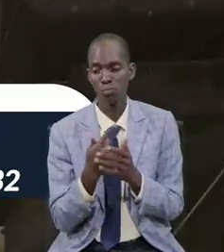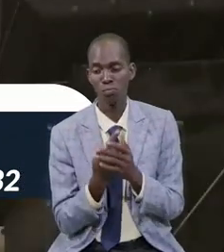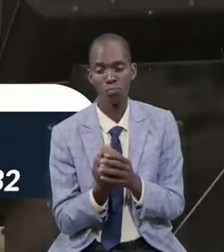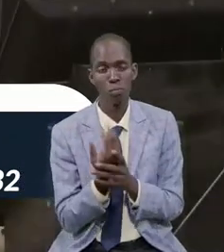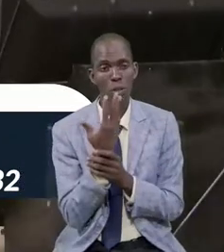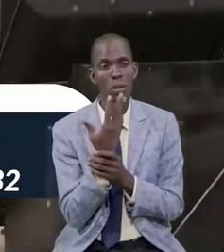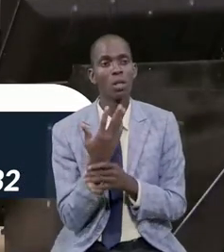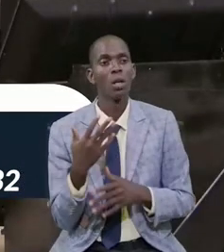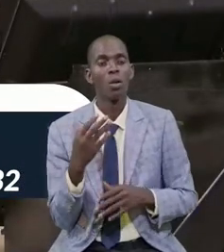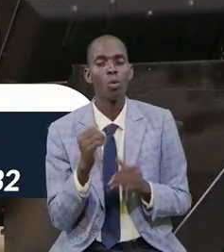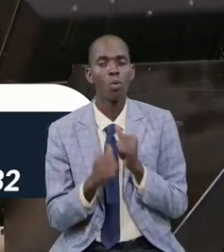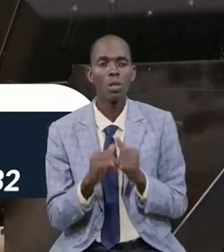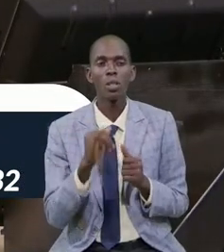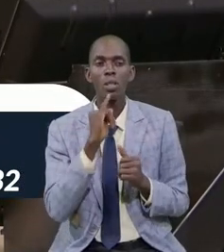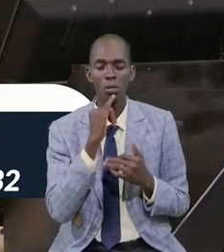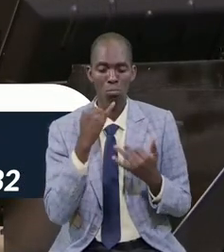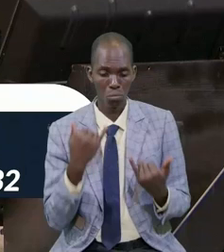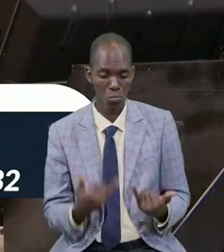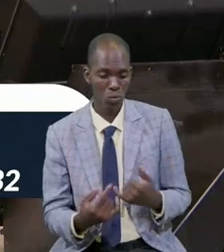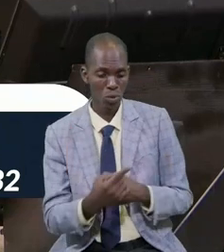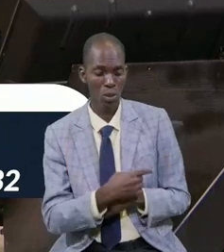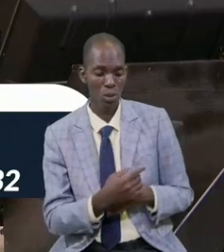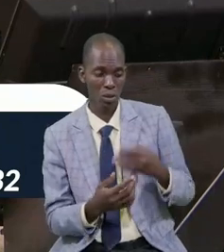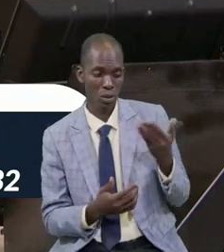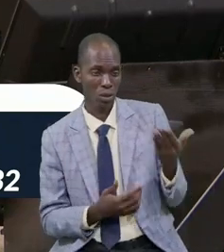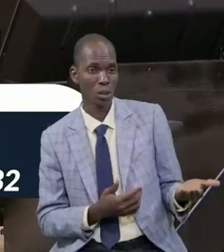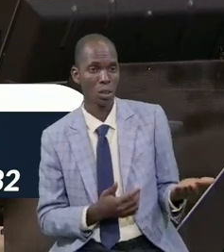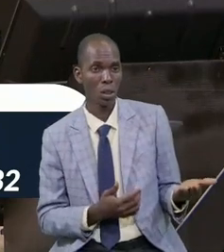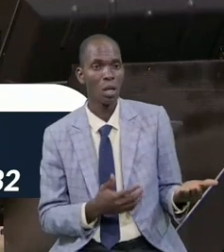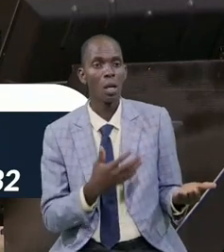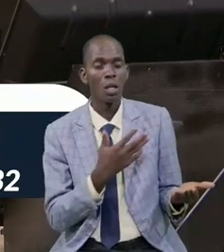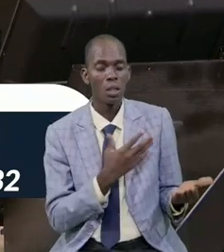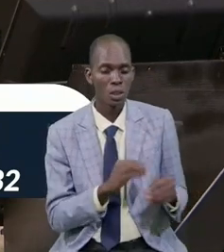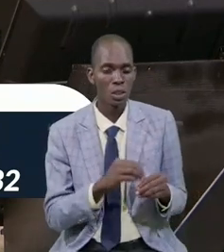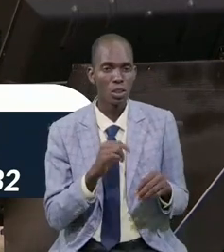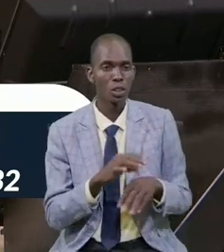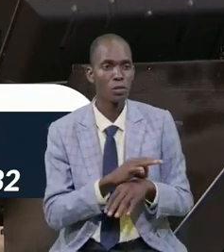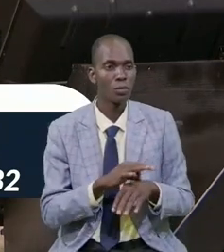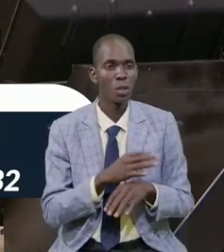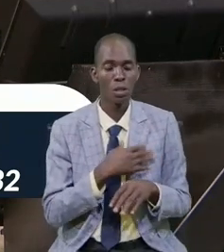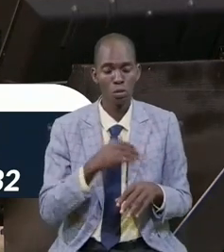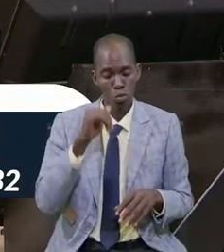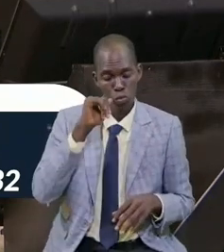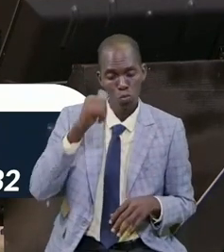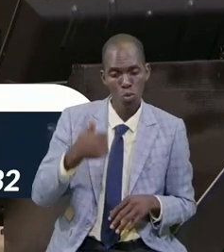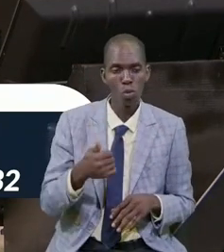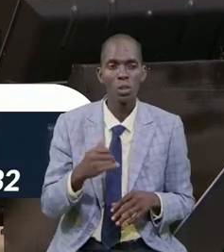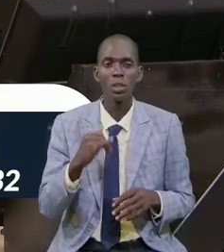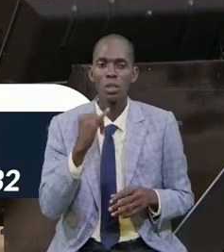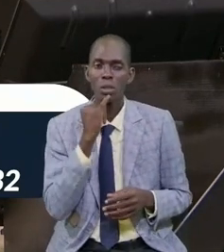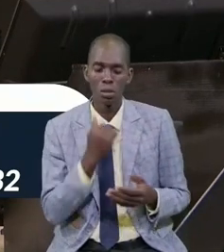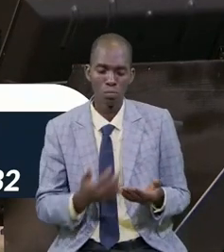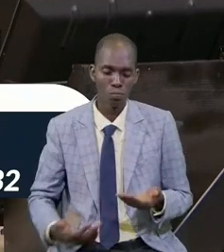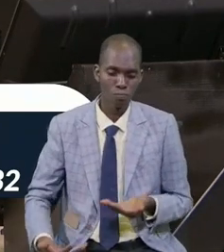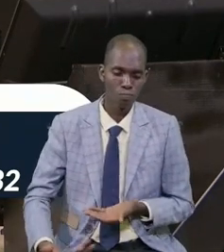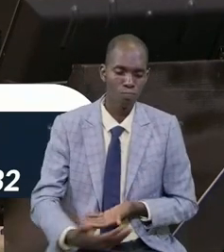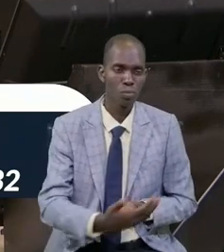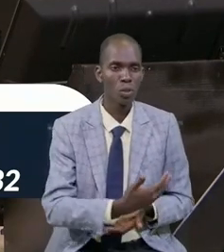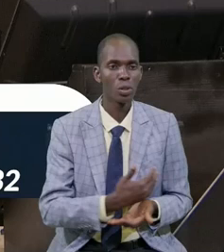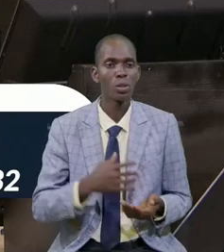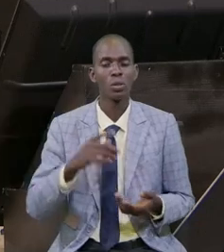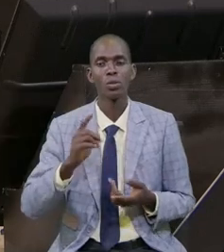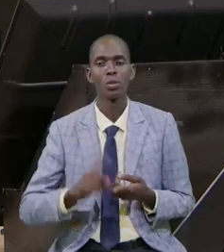28. Si Dieu revêt ainsi l'herbe qui est aujourd'hui dans les champs et qui demain sera